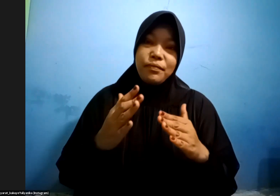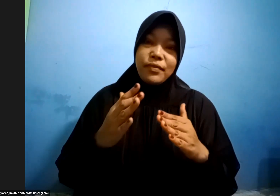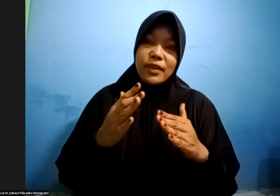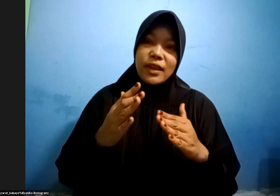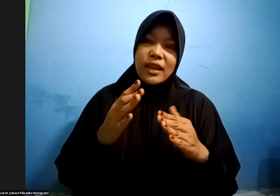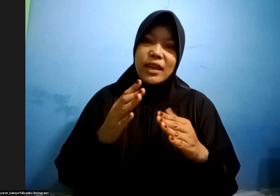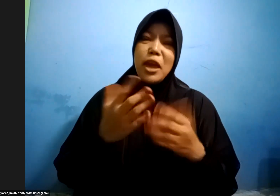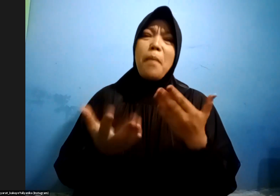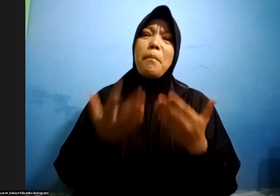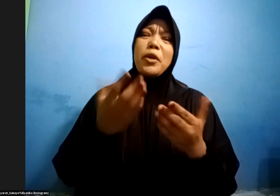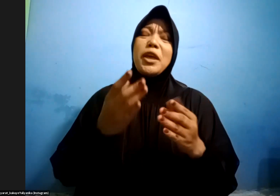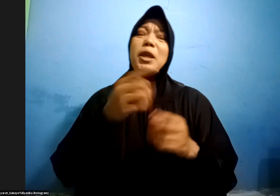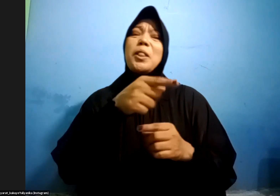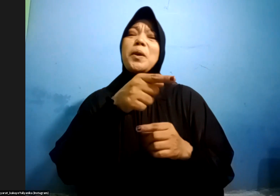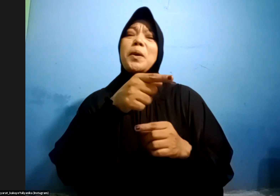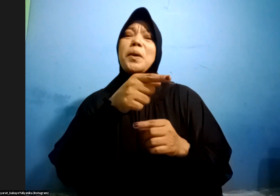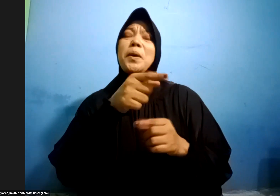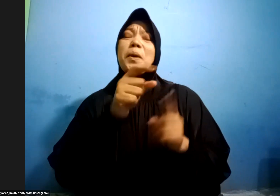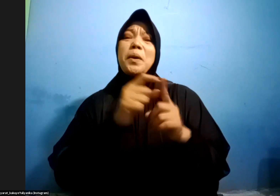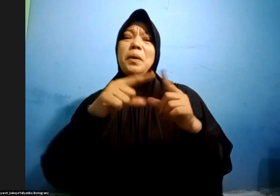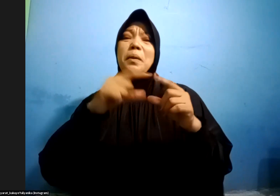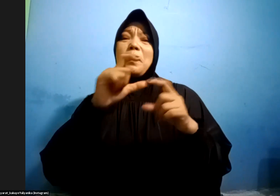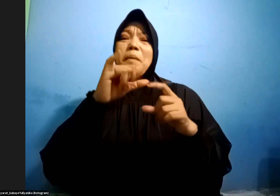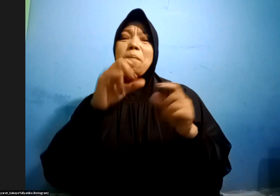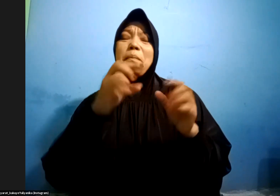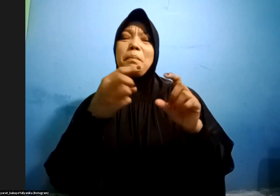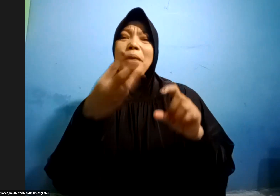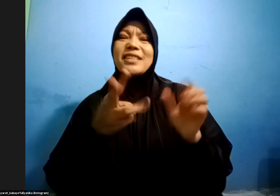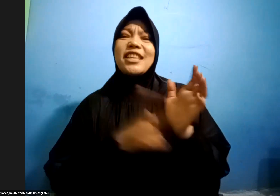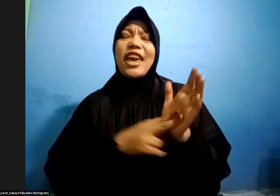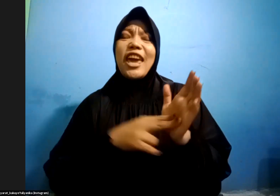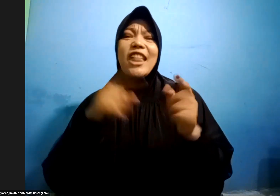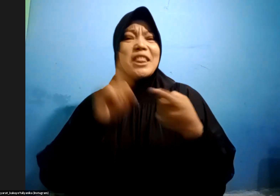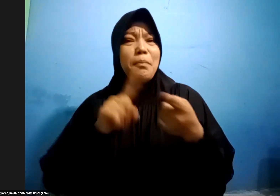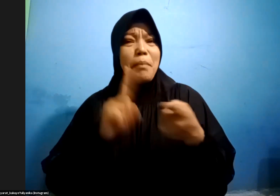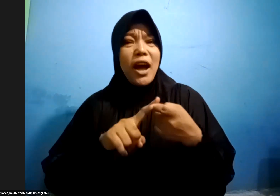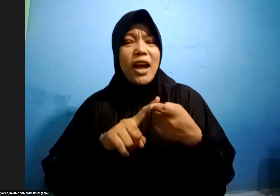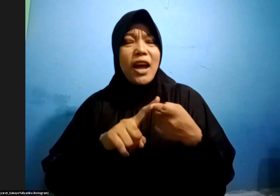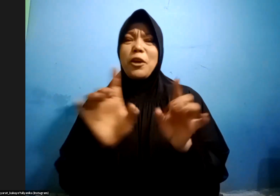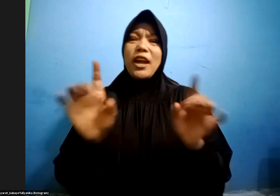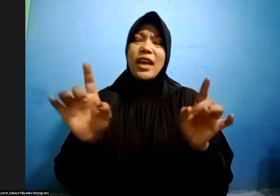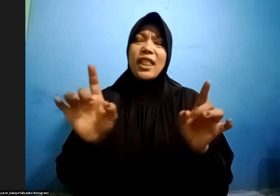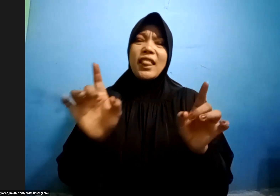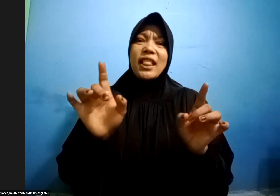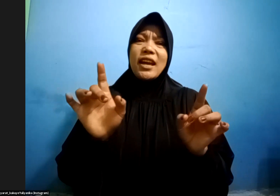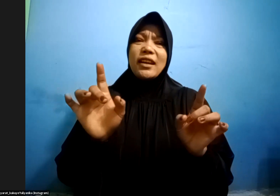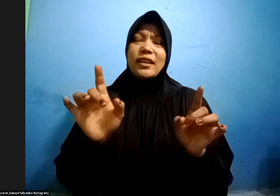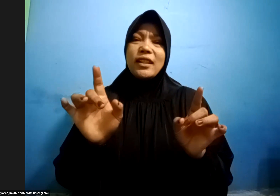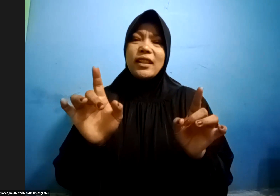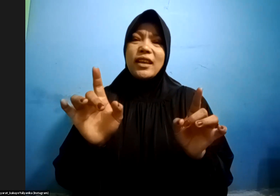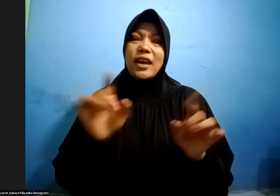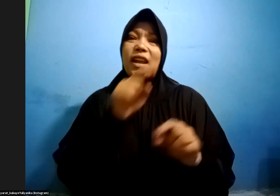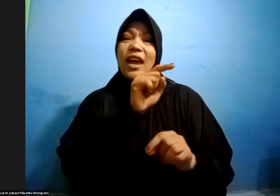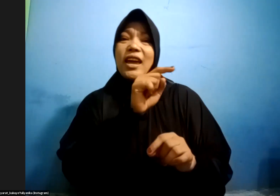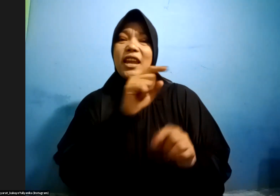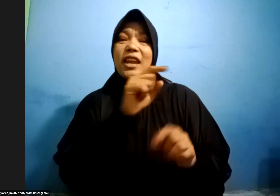pasien beliau atau teman atau sejawat gitu, tapi ingin mengenal lebih jauh boleh nih. Ini profil dari